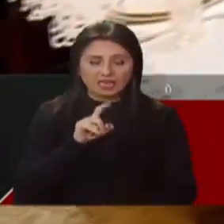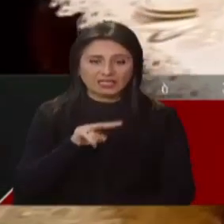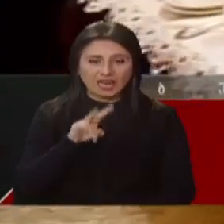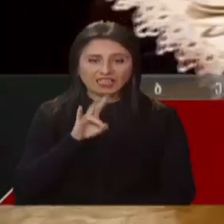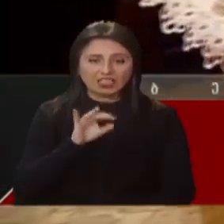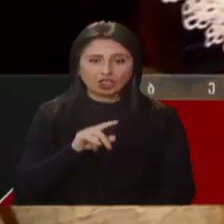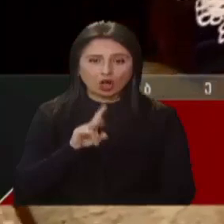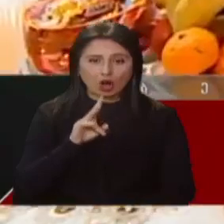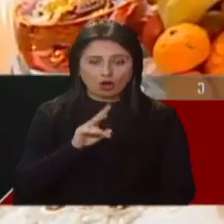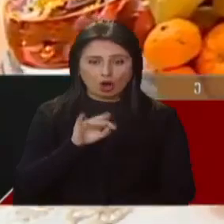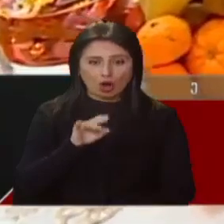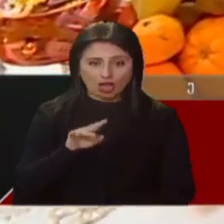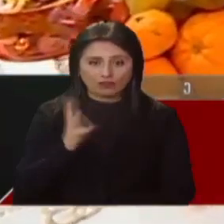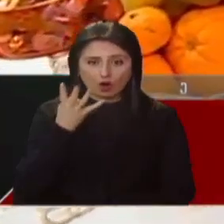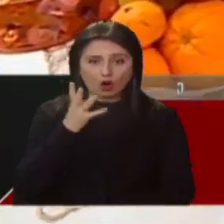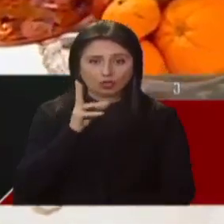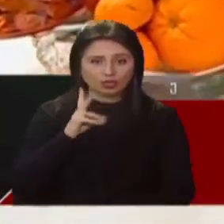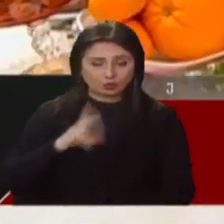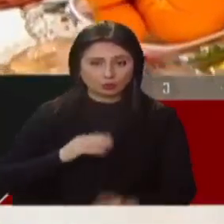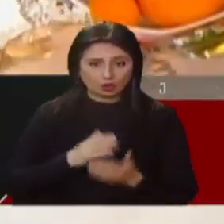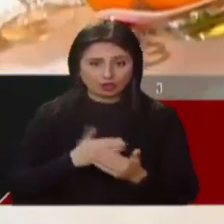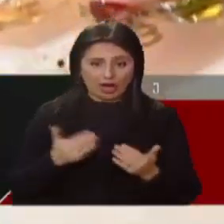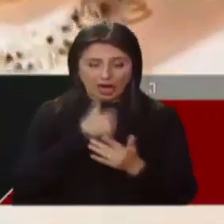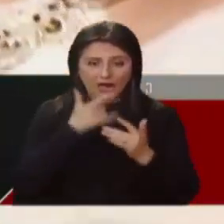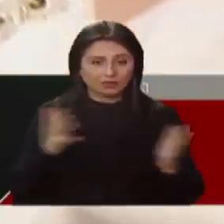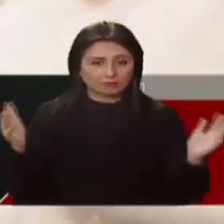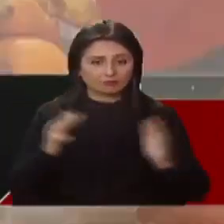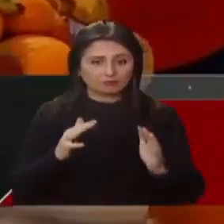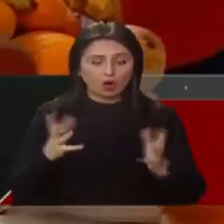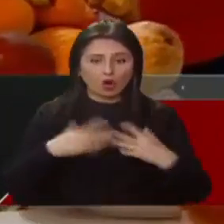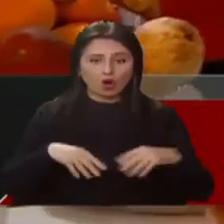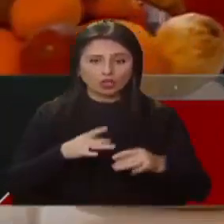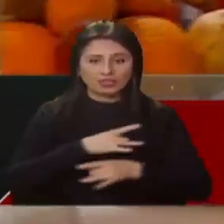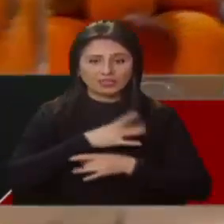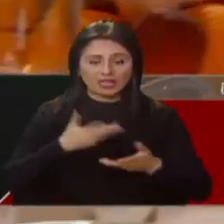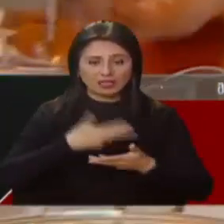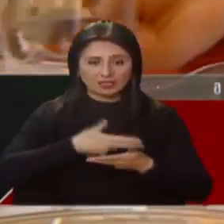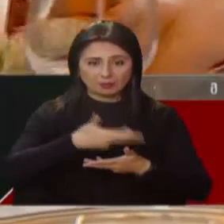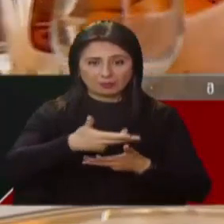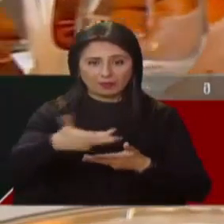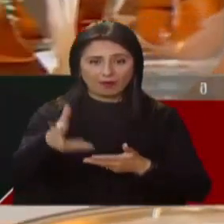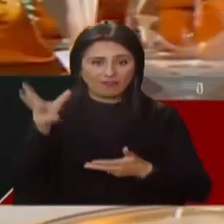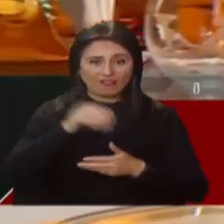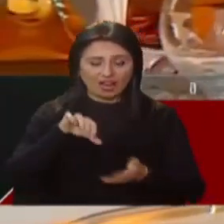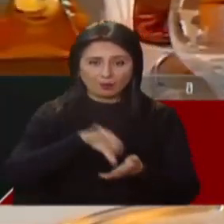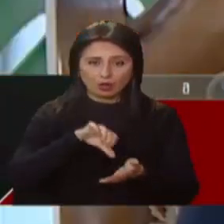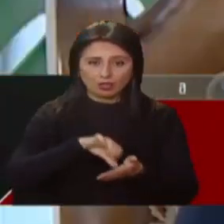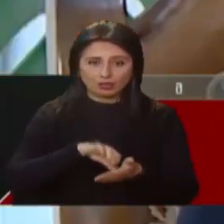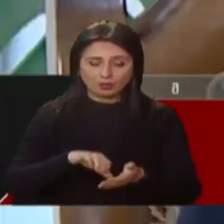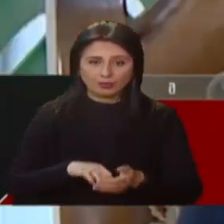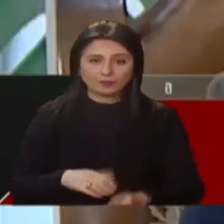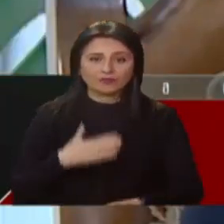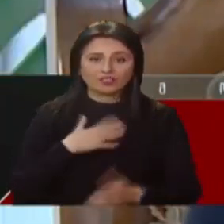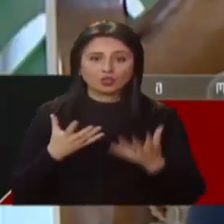ლოლაშვილებს 4 ქალიშვილი ჰყავთ. ახალწელს ყველა ერთად იკრიბება და ოჯახში საზეიმო სუფრის გაშლაში ყველა მონაწილეობს.